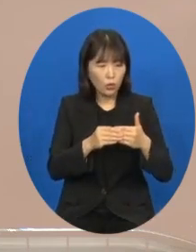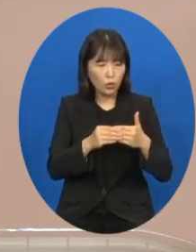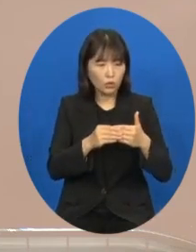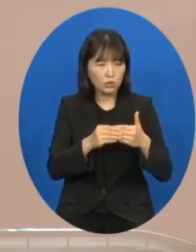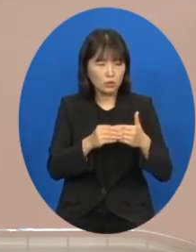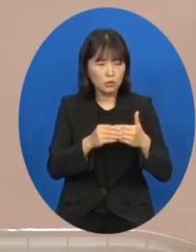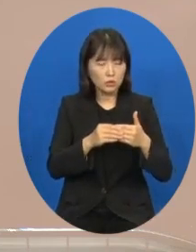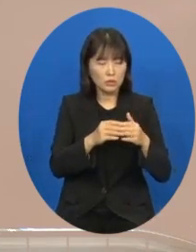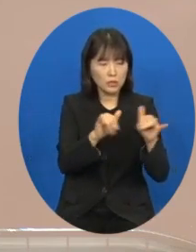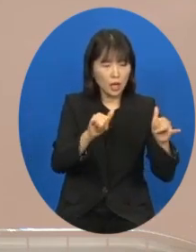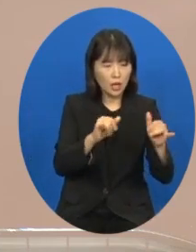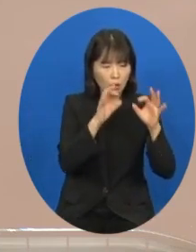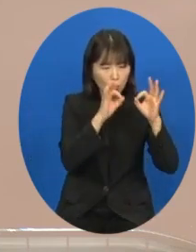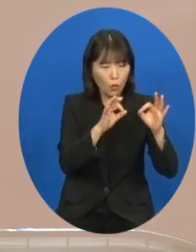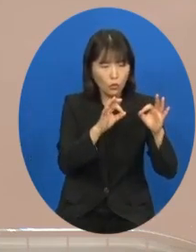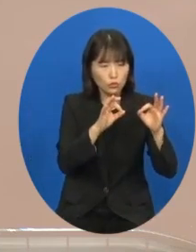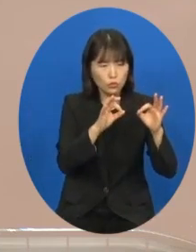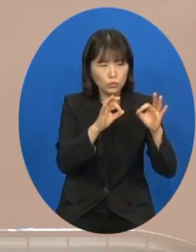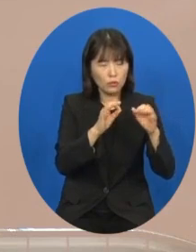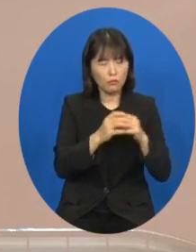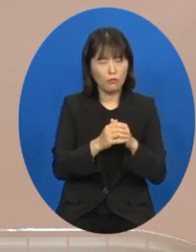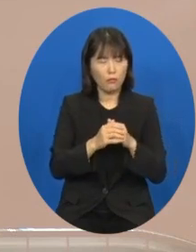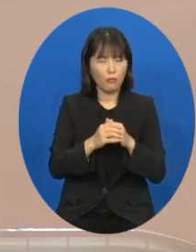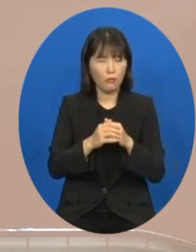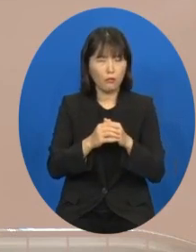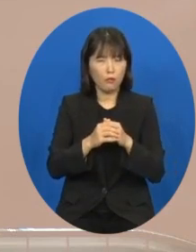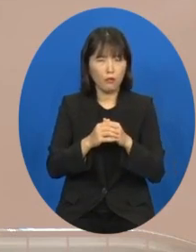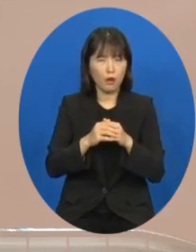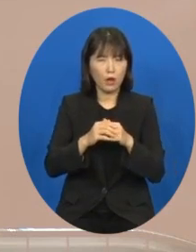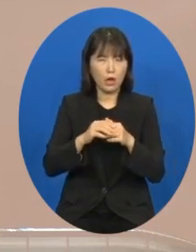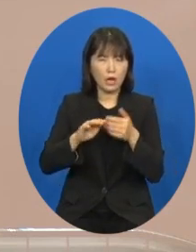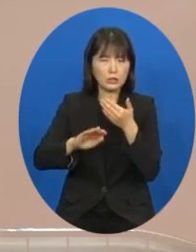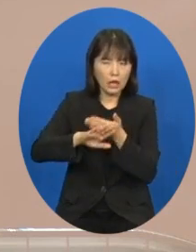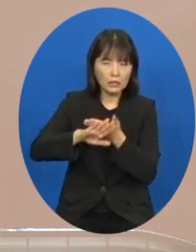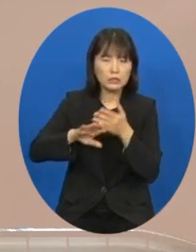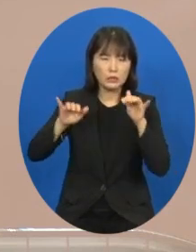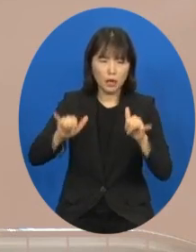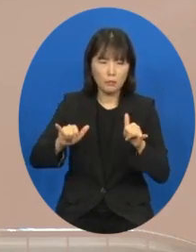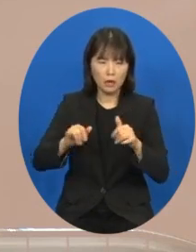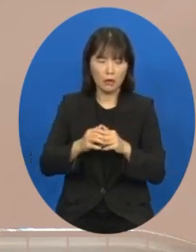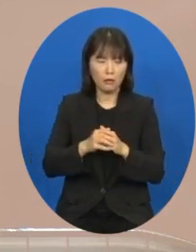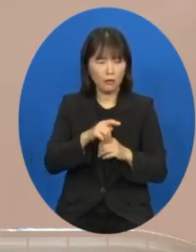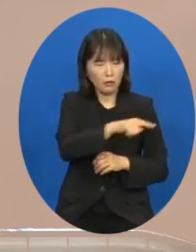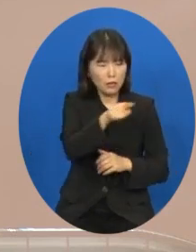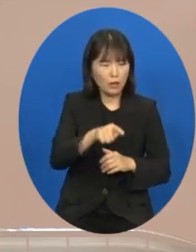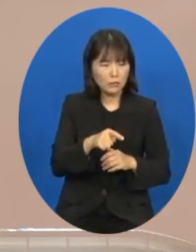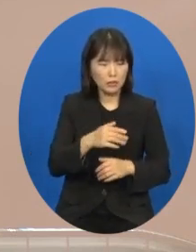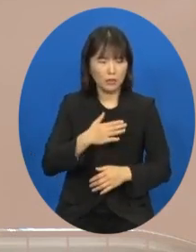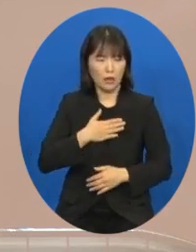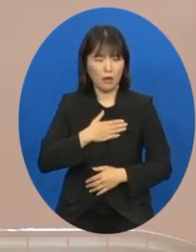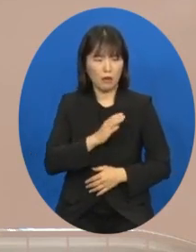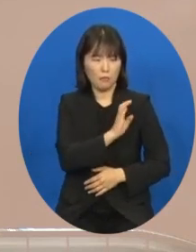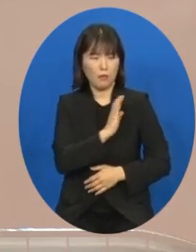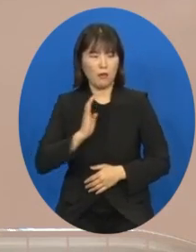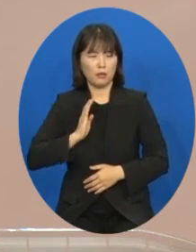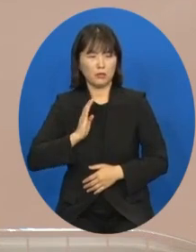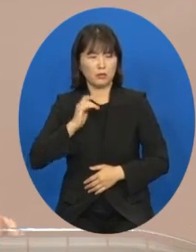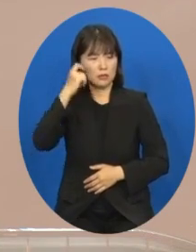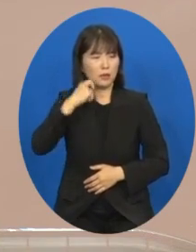눈이 혹시 다르게 느껴질까 봐 그러면 이 애들이 얼마나 배신감이 느낄까.